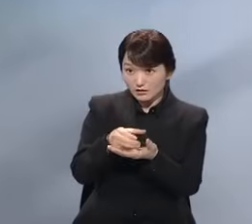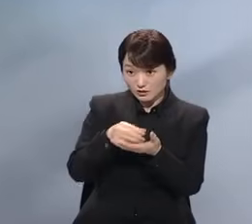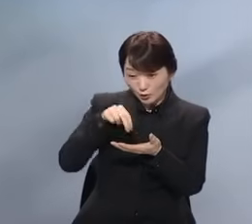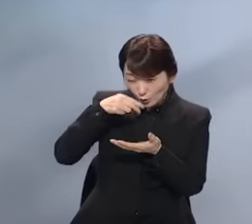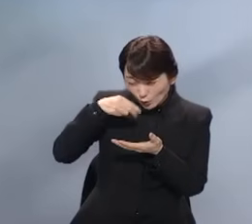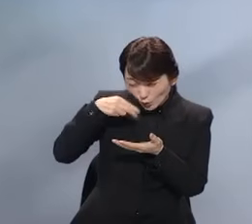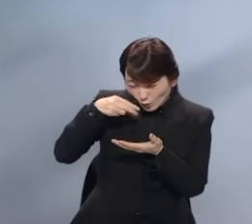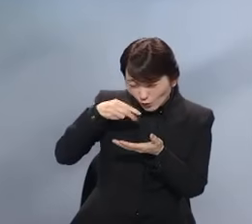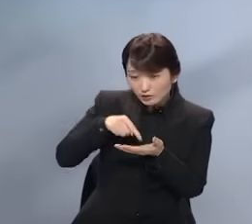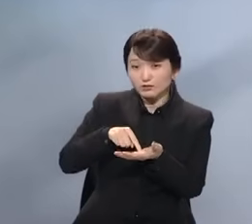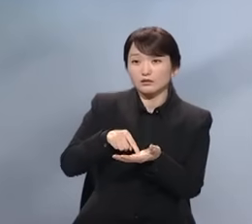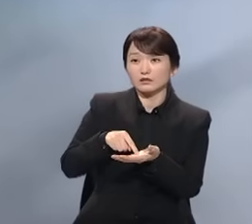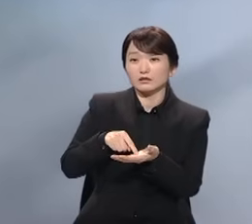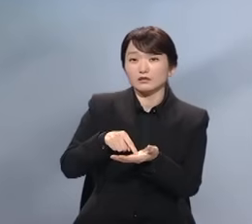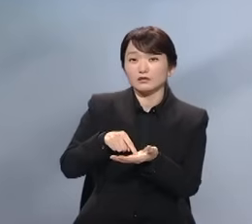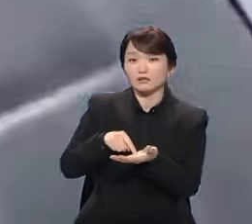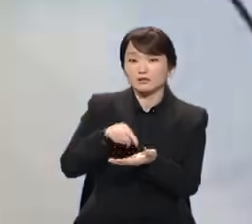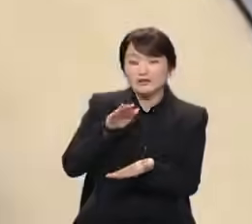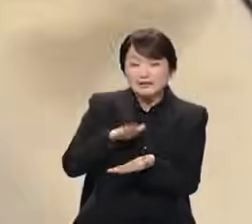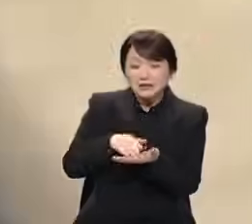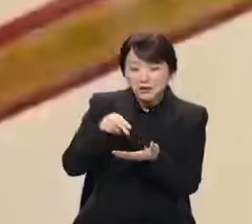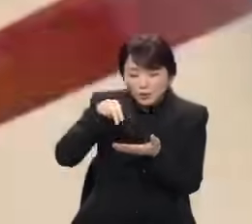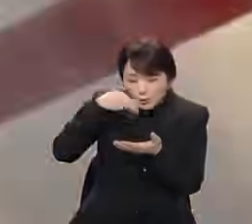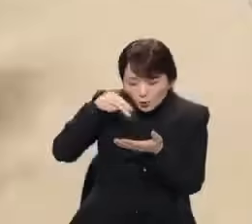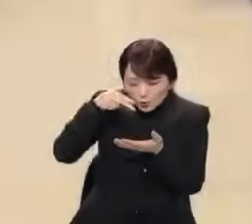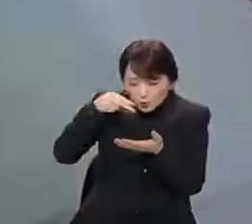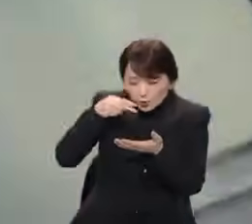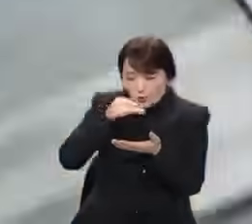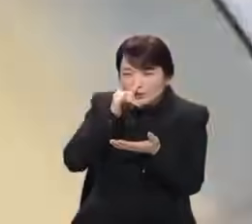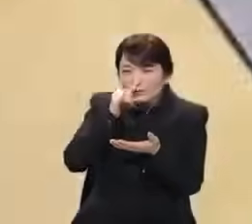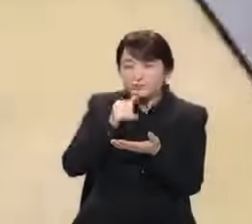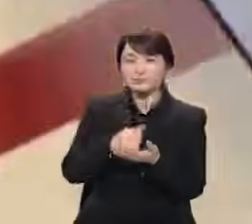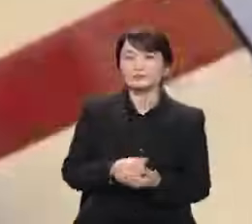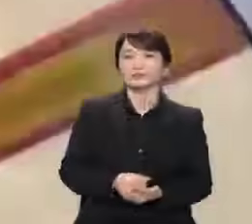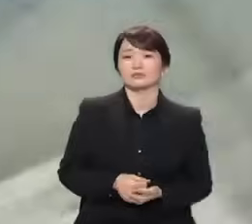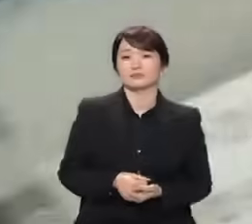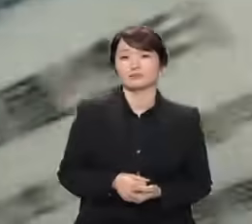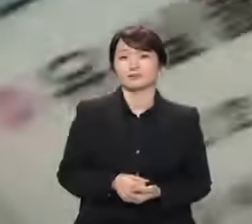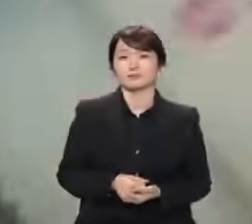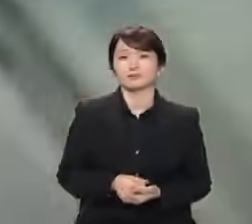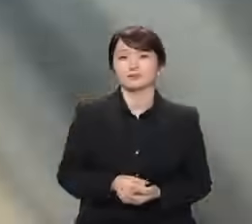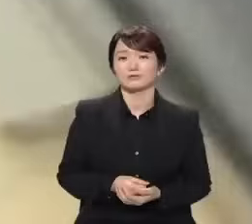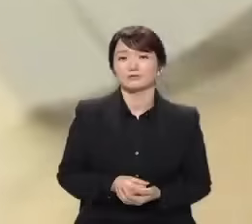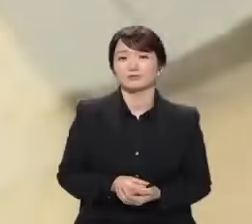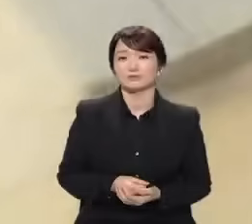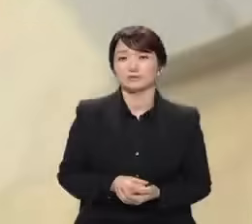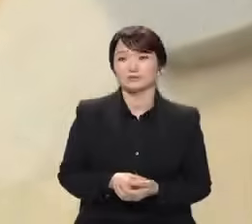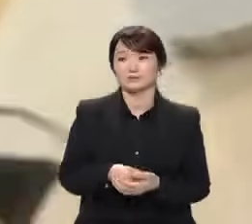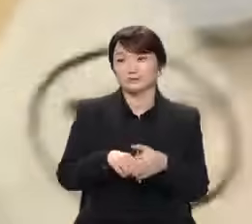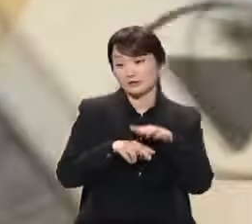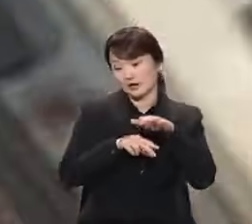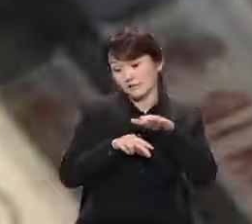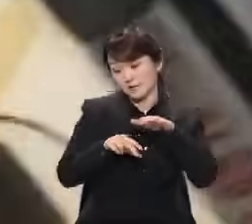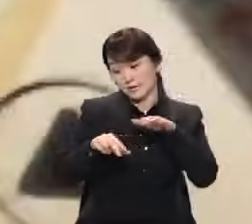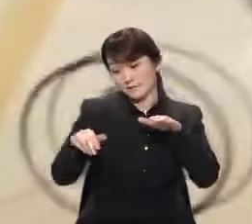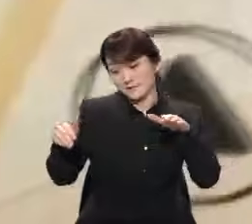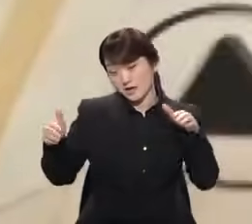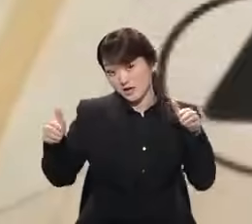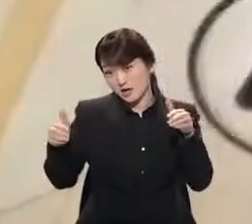뭐? 이거 아 뜨거운지 후후 입으로 입김까지 불어가면서 후루룩 짭짭. 아 지금 여기 다